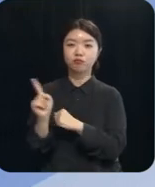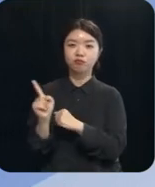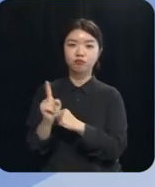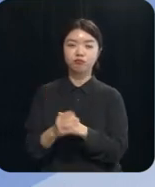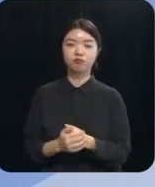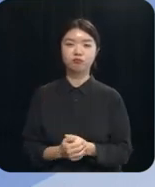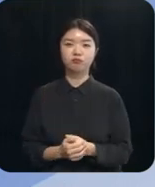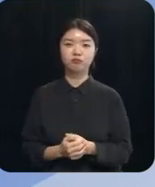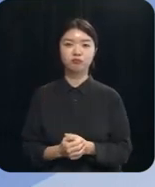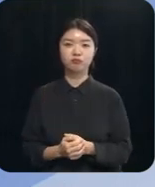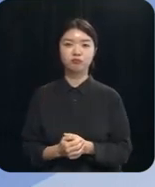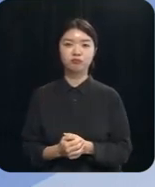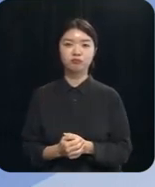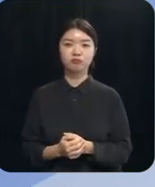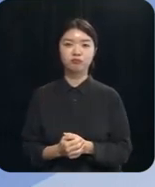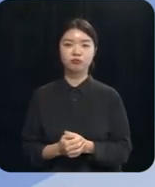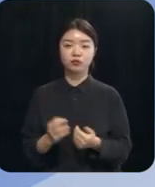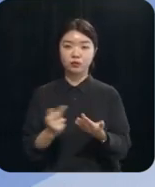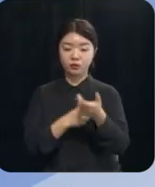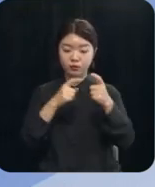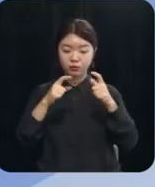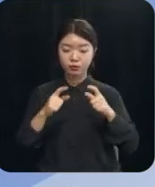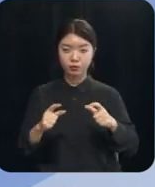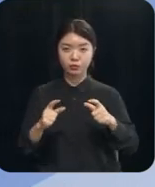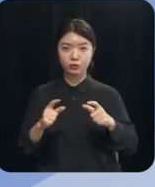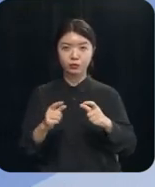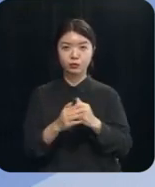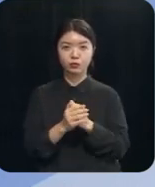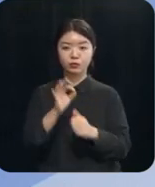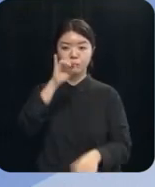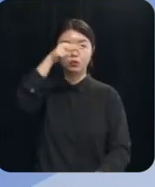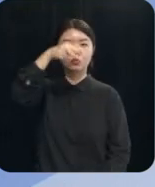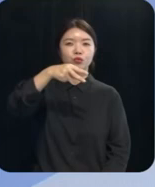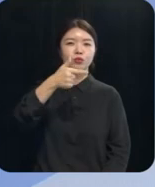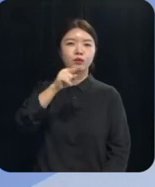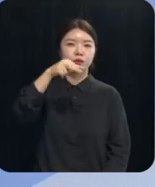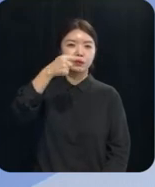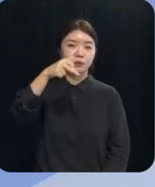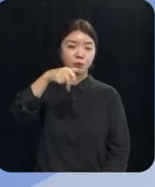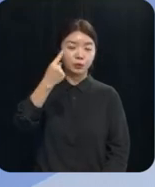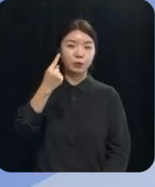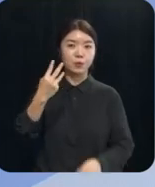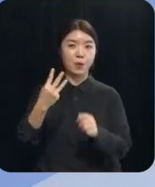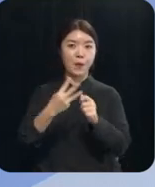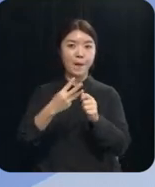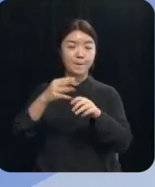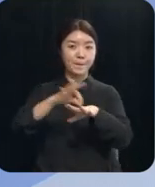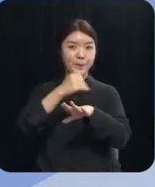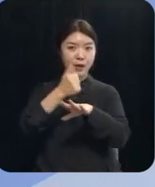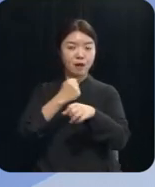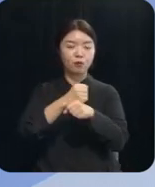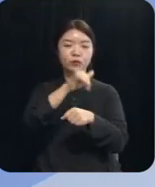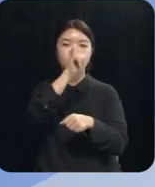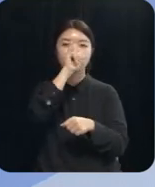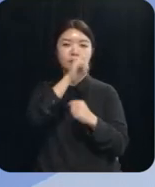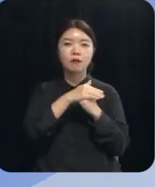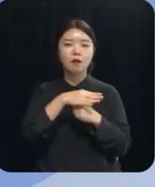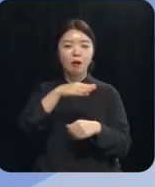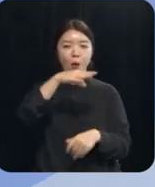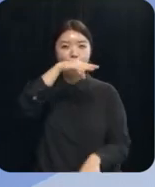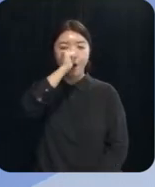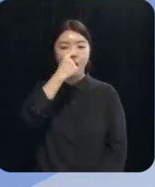그렇습니다. 제주는 유네스코 3관왕에 달하는 빼어난